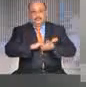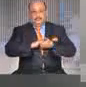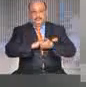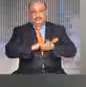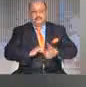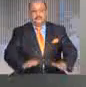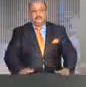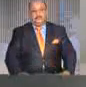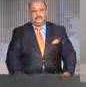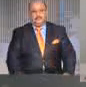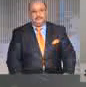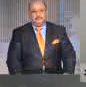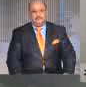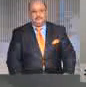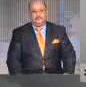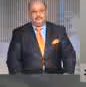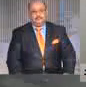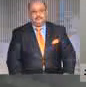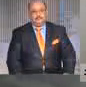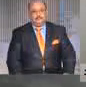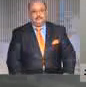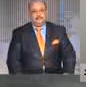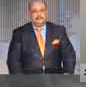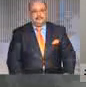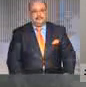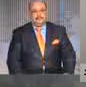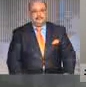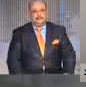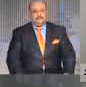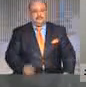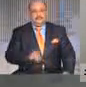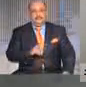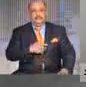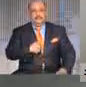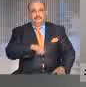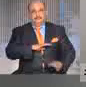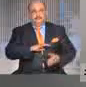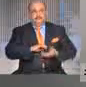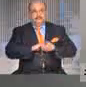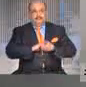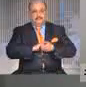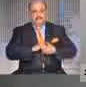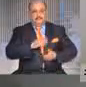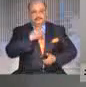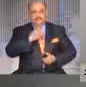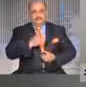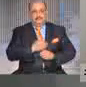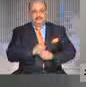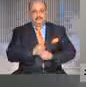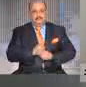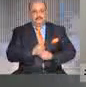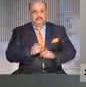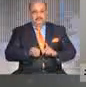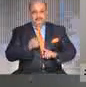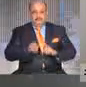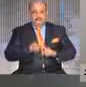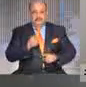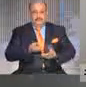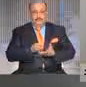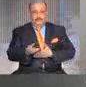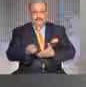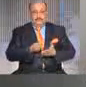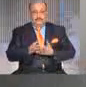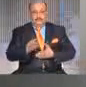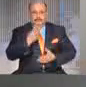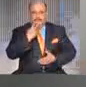التحسيس بمشاغل المرأة بحقوقها وتطلعاتها وانتظاراتها، وطبعا هذا كله يندرج في إطار